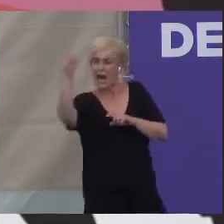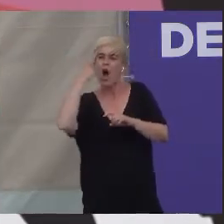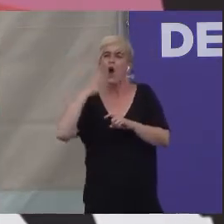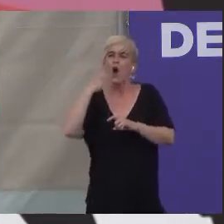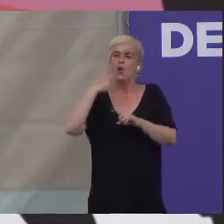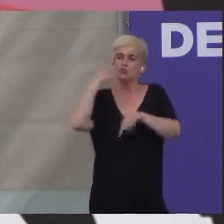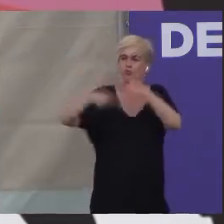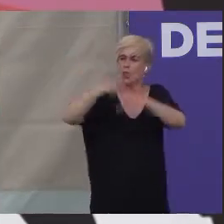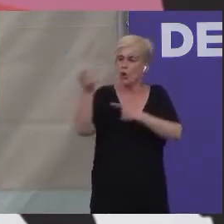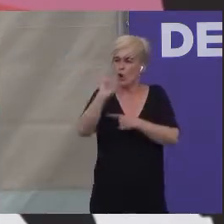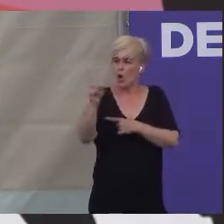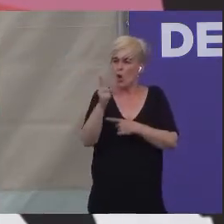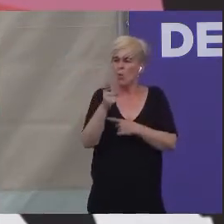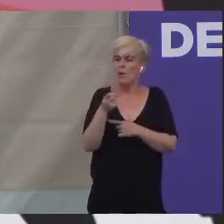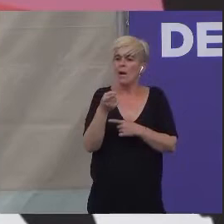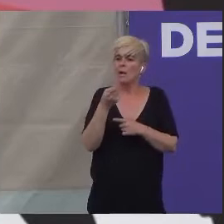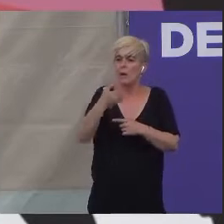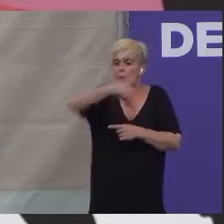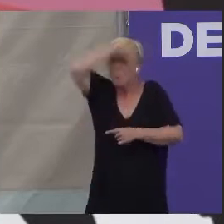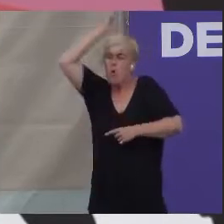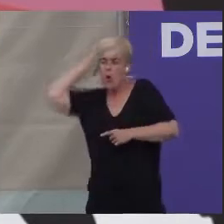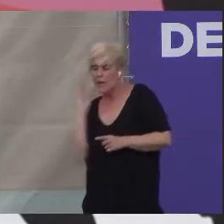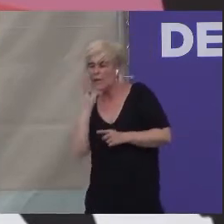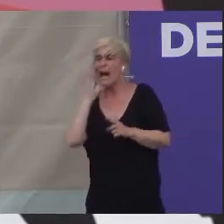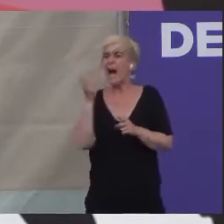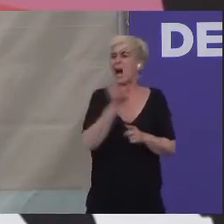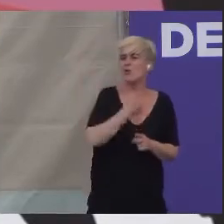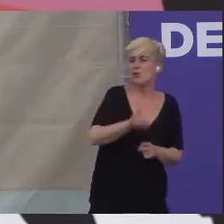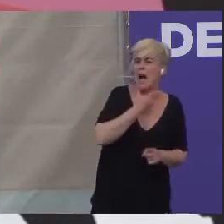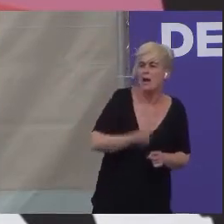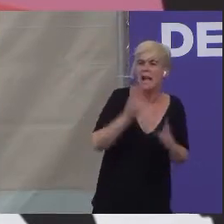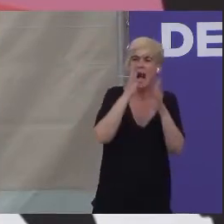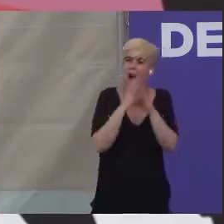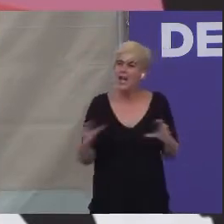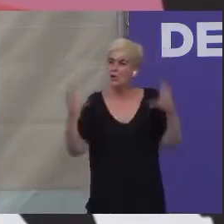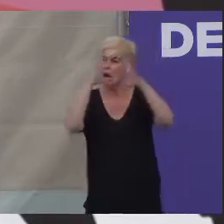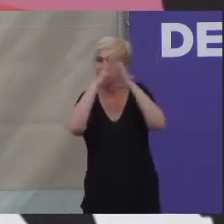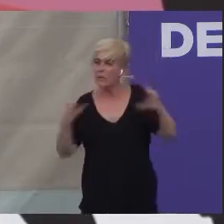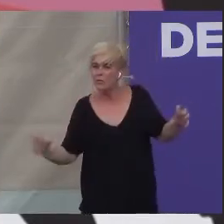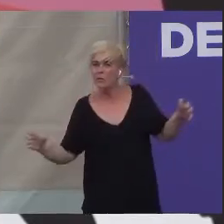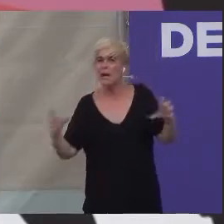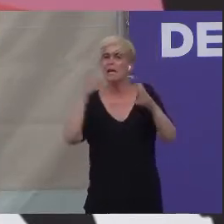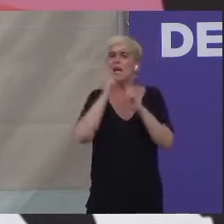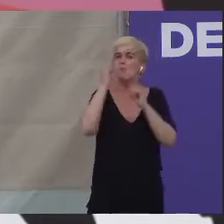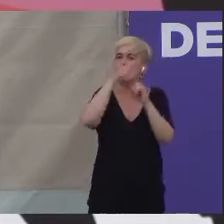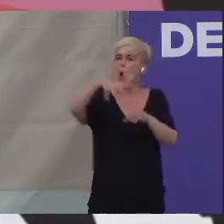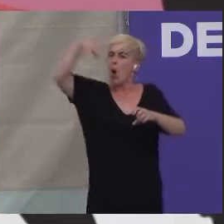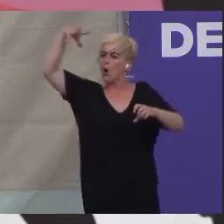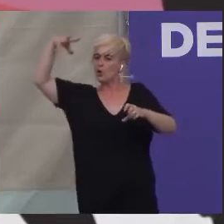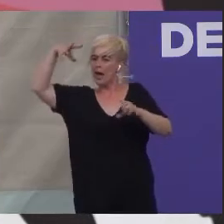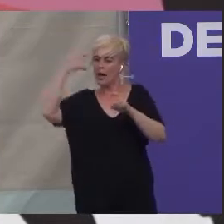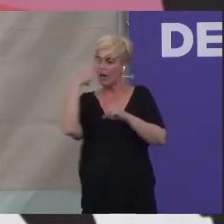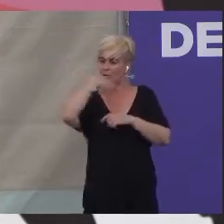las púnquicas y las cómicas. Hacemos falta las ilusas, las inconclusas, las musas, las